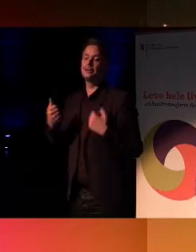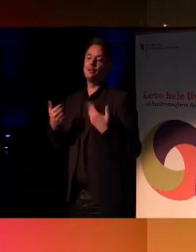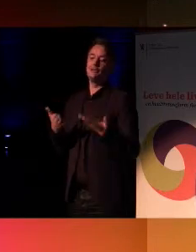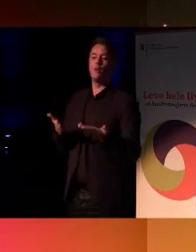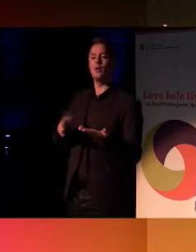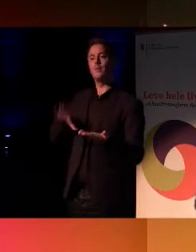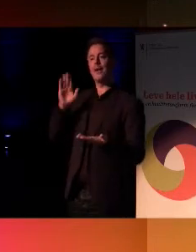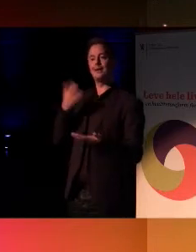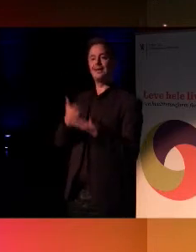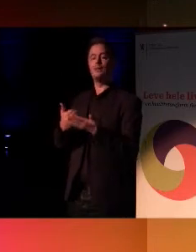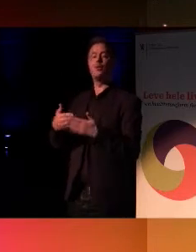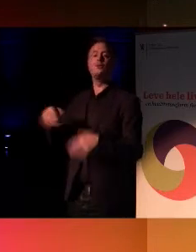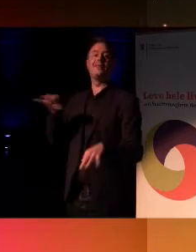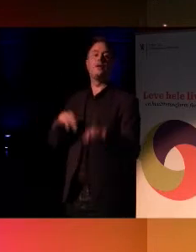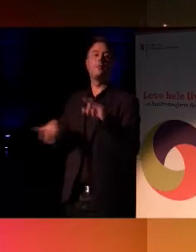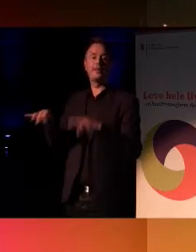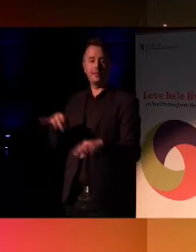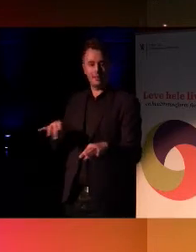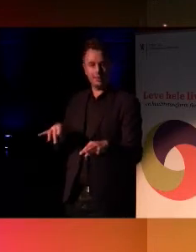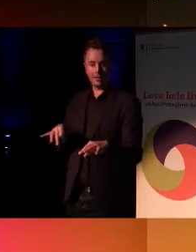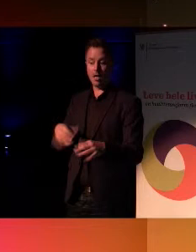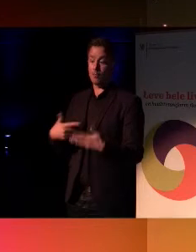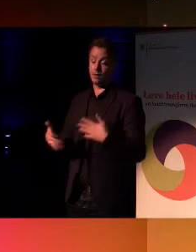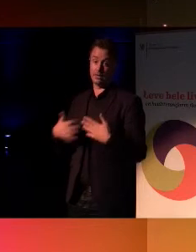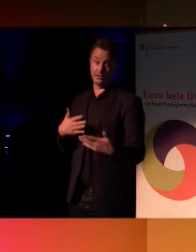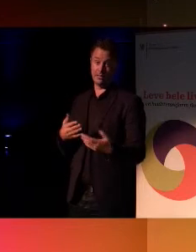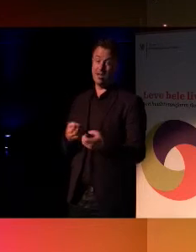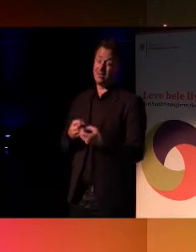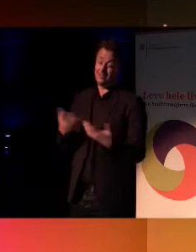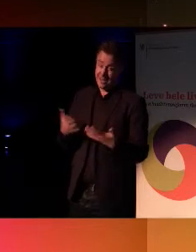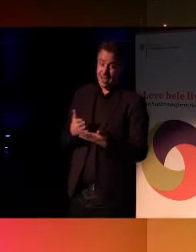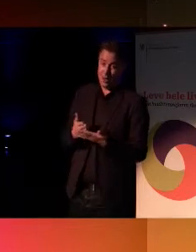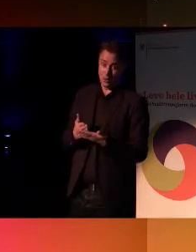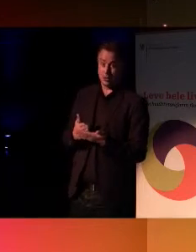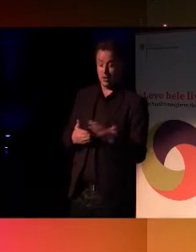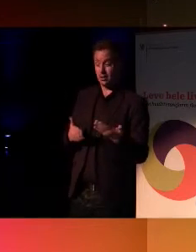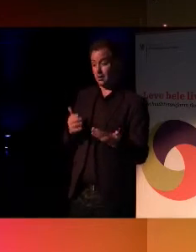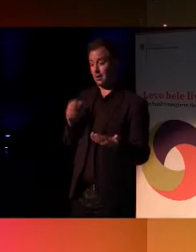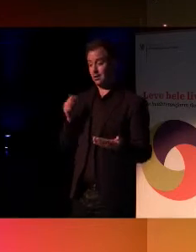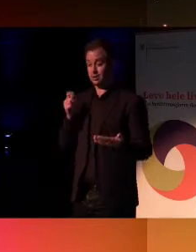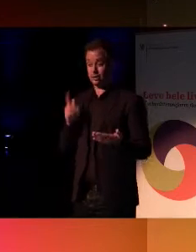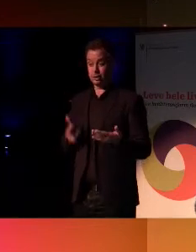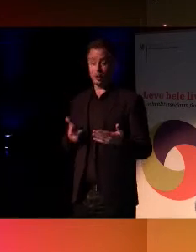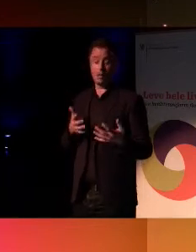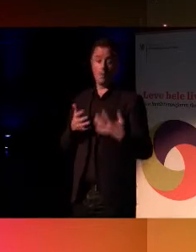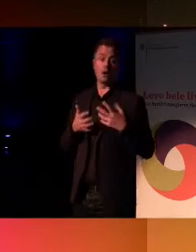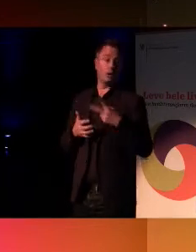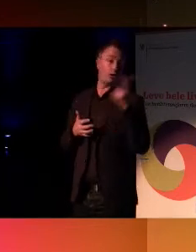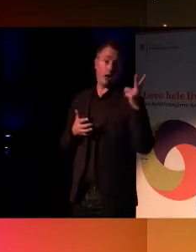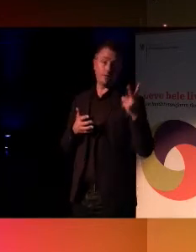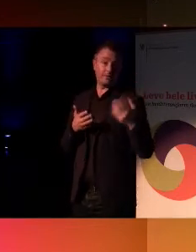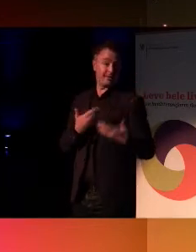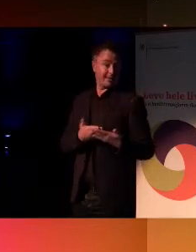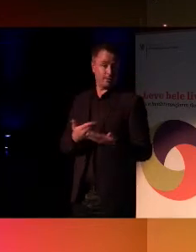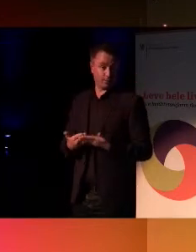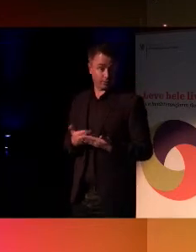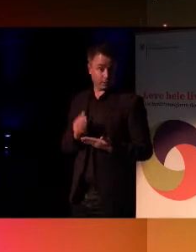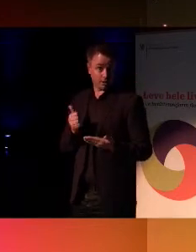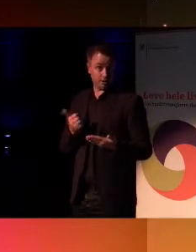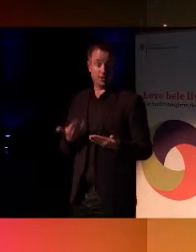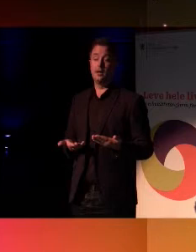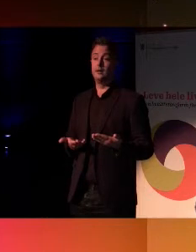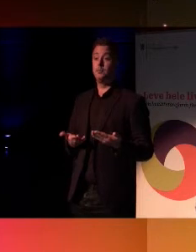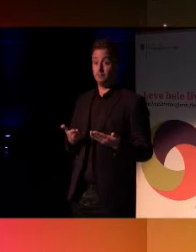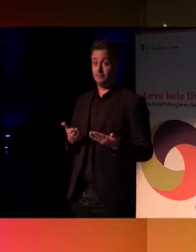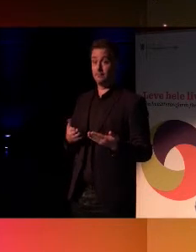medikamentell behandling. Og det det mange grunner til, blant annet kanskje et mangel av tilbud, andre tilbud. Og for å